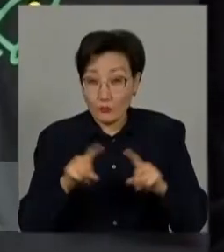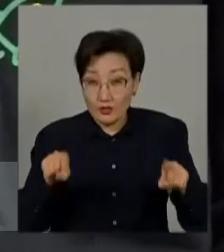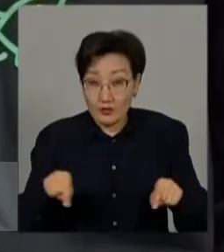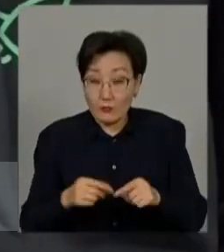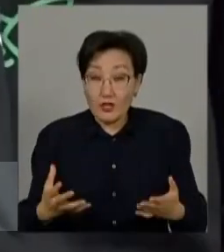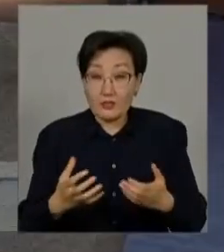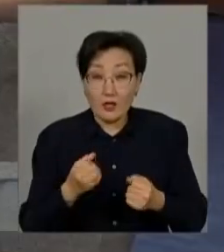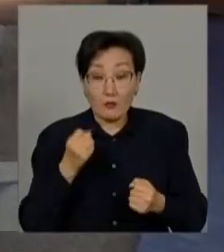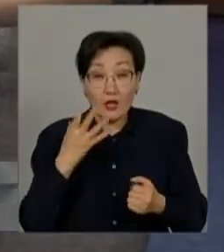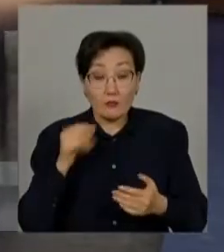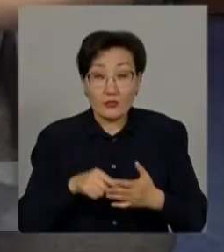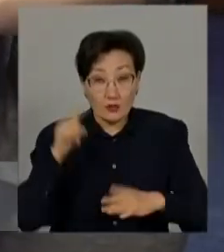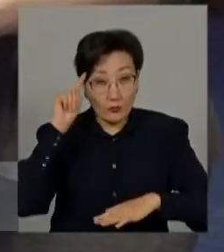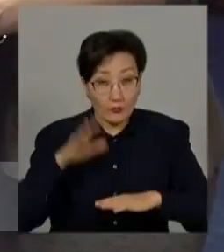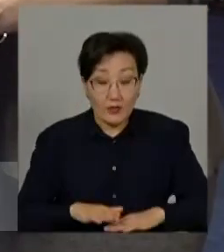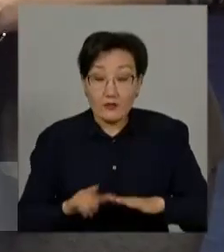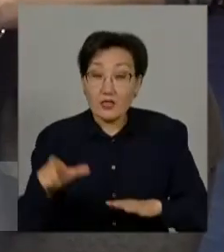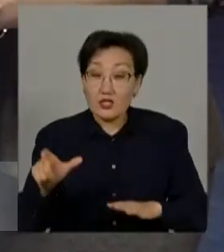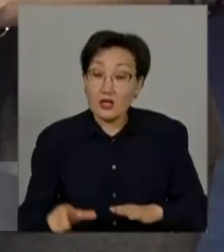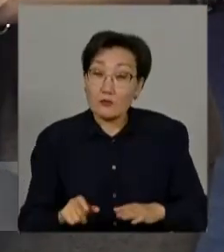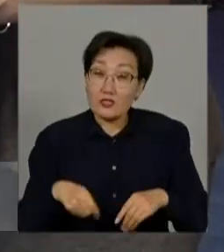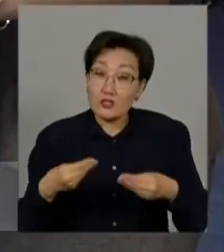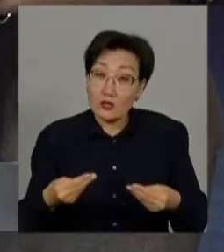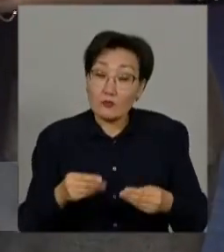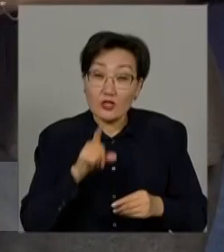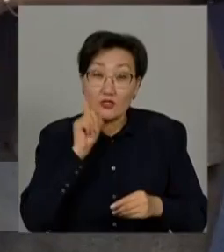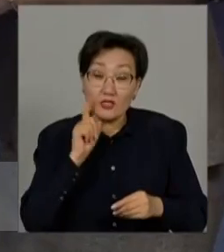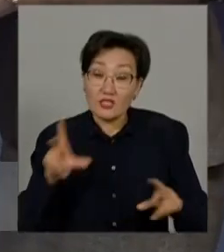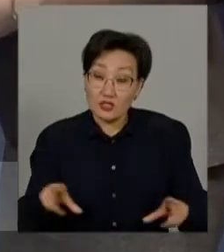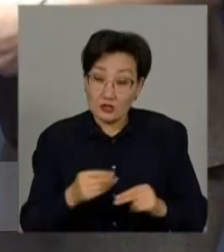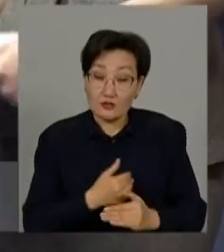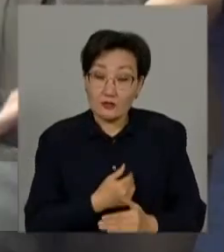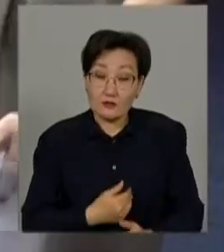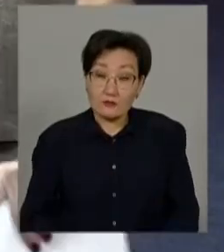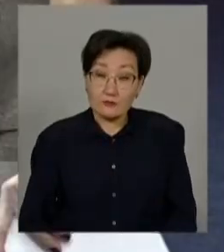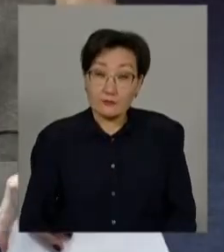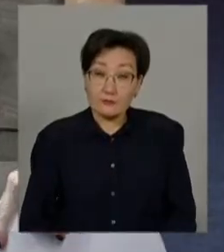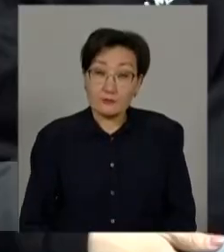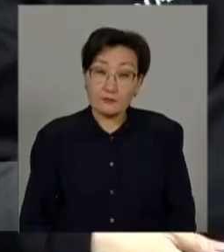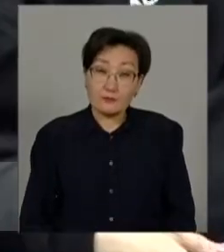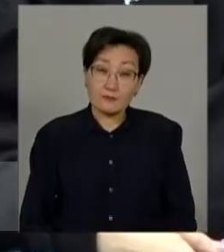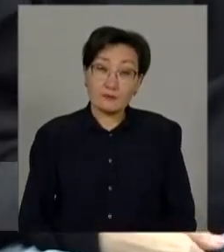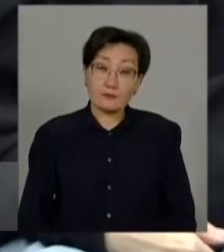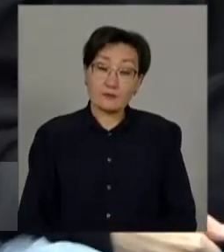сертификаттарды Алматы әкімінің орынбасары Арман Қырықбаев табыстап, жастарға сәттілік тіледі.